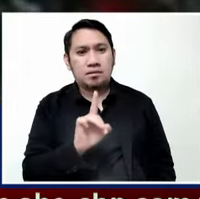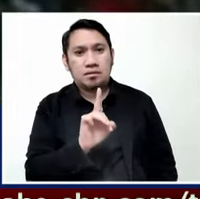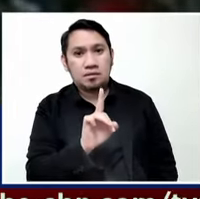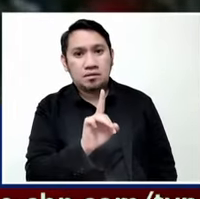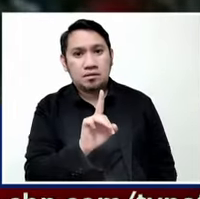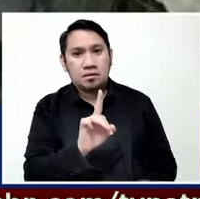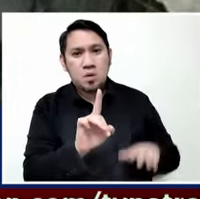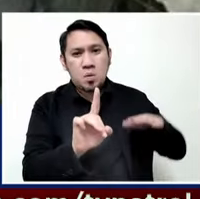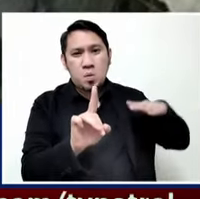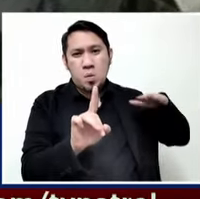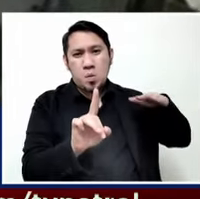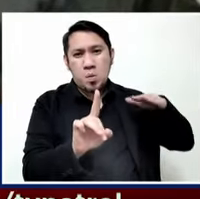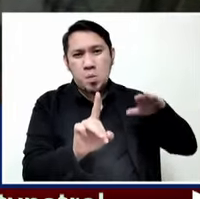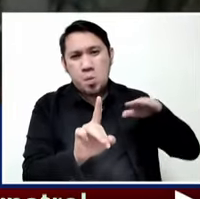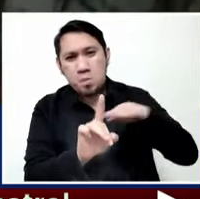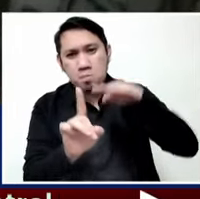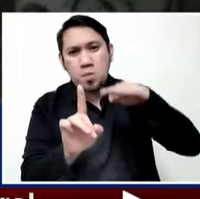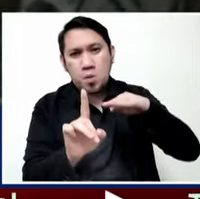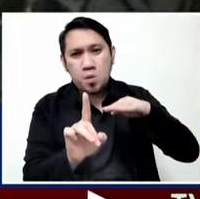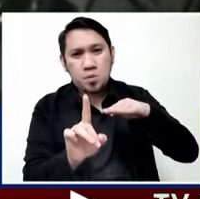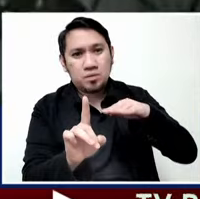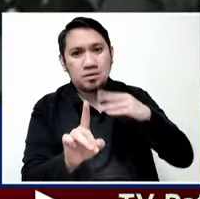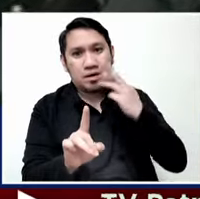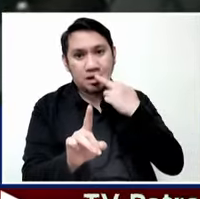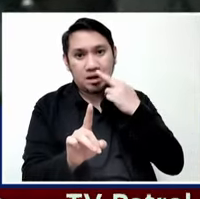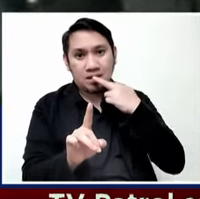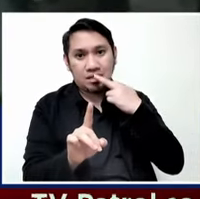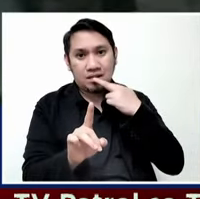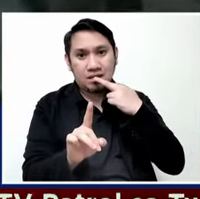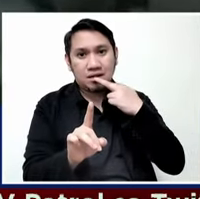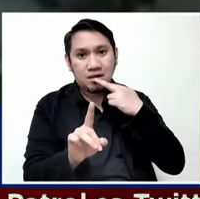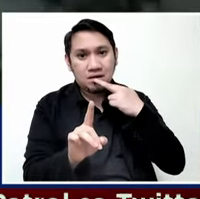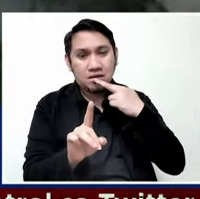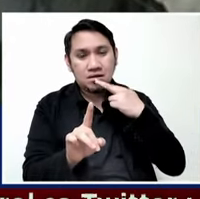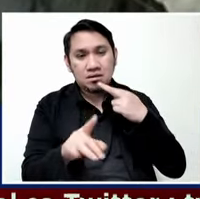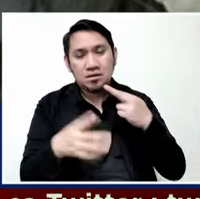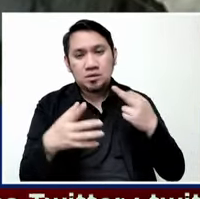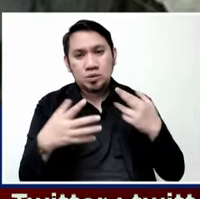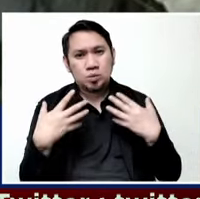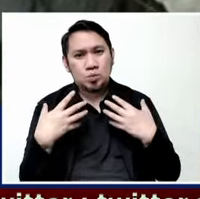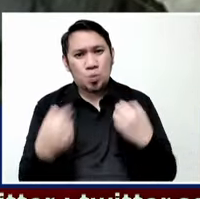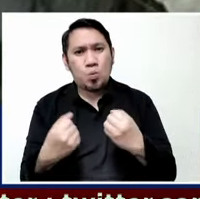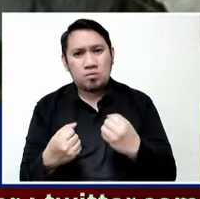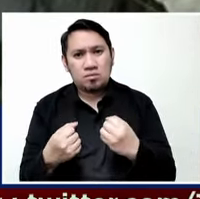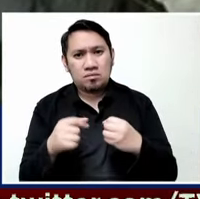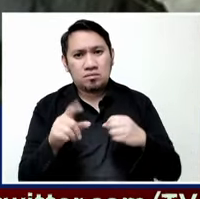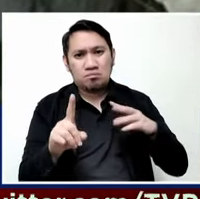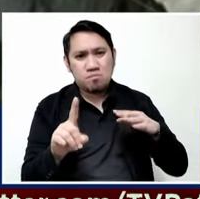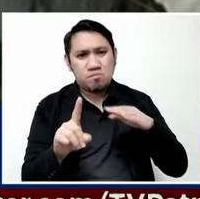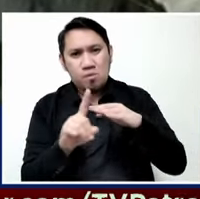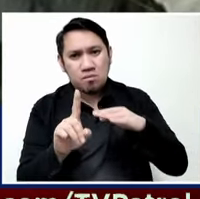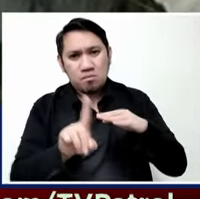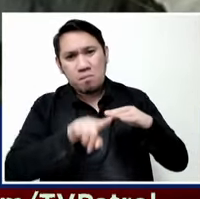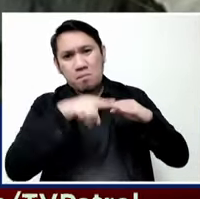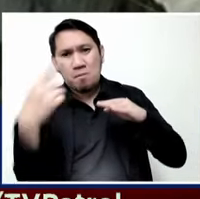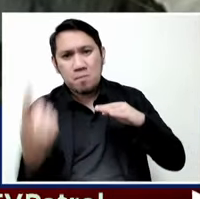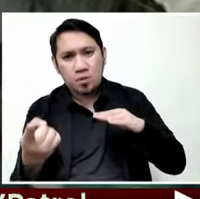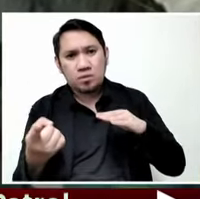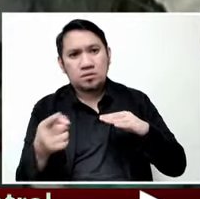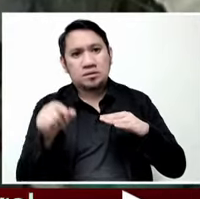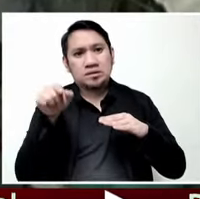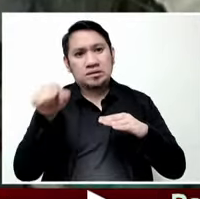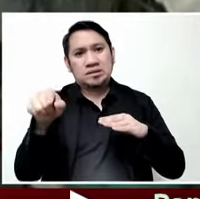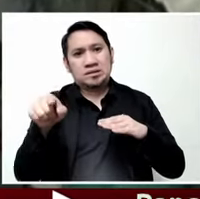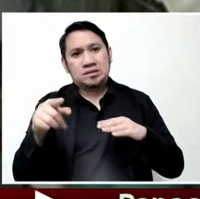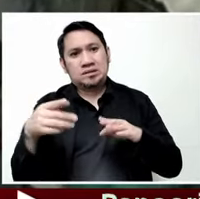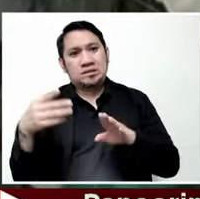nang bigla siyang banggain ng isang pulang kotse. Sa lakas ng pagbangga, tumilapon ang biktima at humampas pa sa